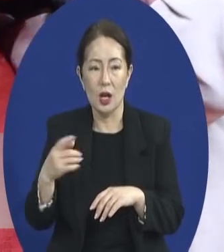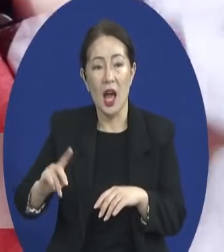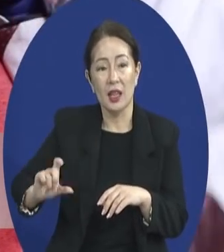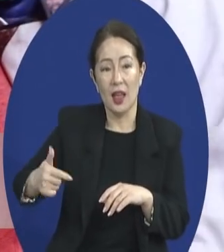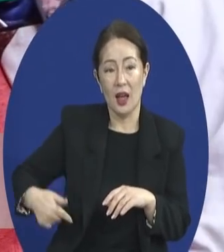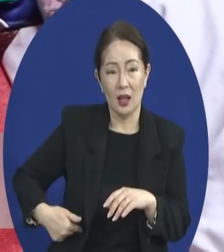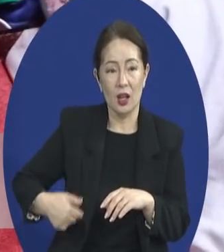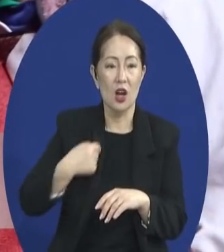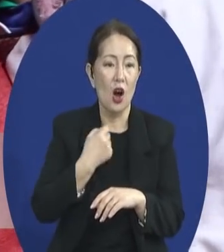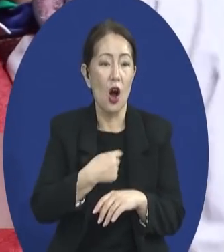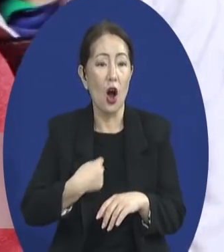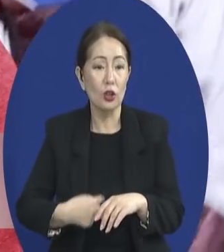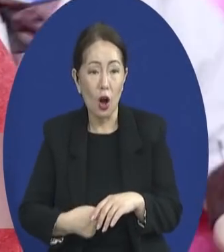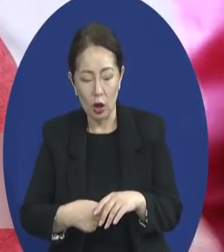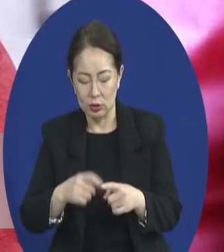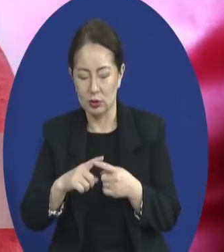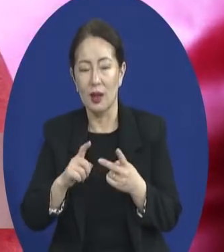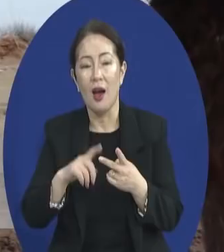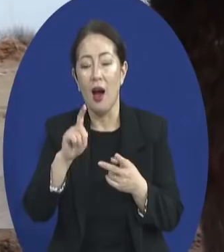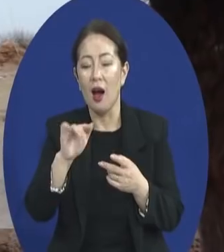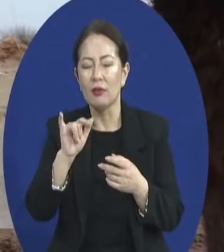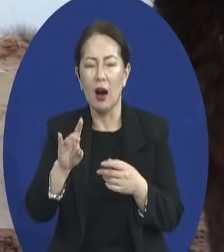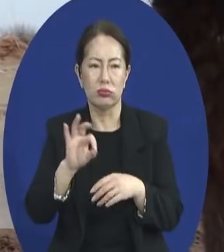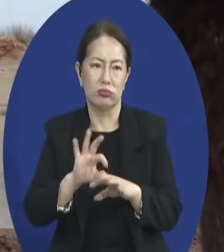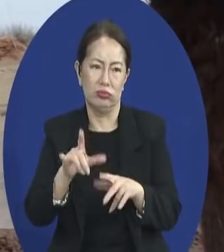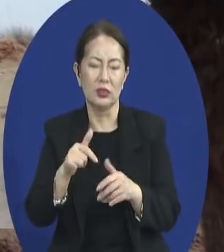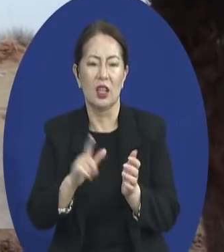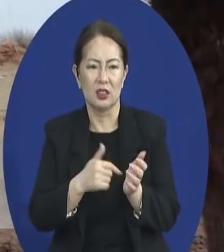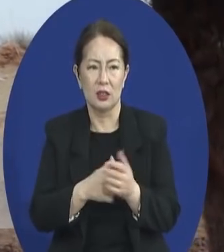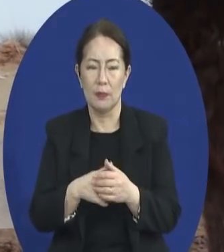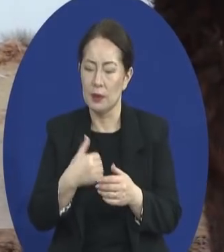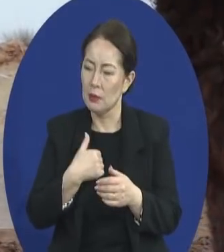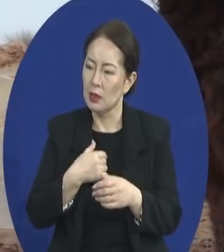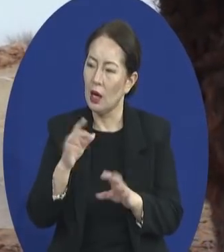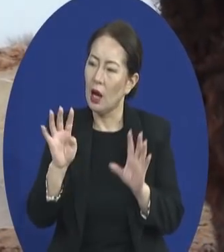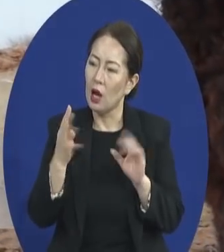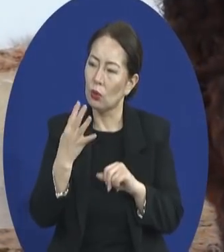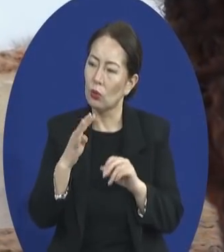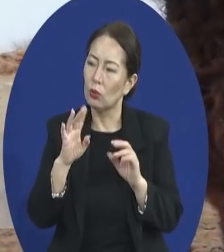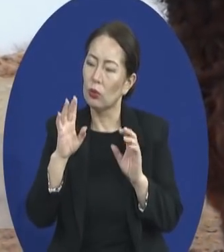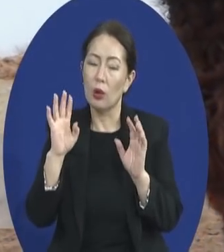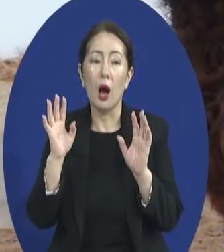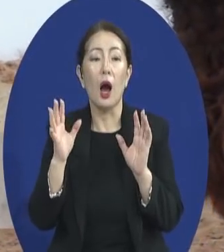энэ хотоод гээд хаван маун гээд хэрэгцээ ихтэй. Манайх нэг 13 4 ингэхтэй. 8 9 10 литр орчим ус